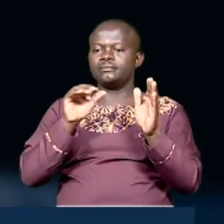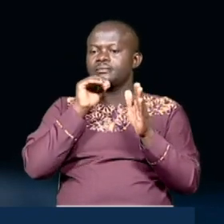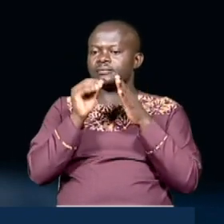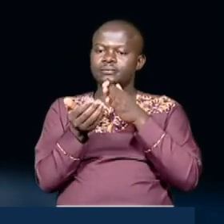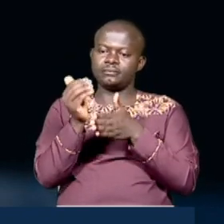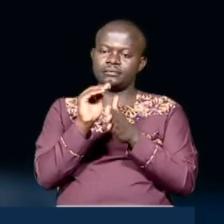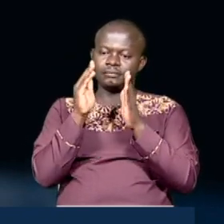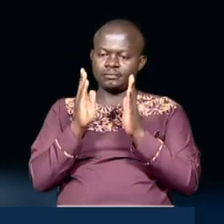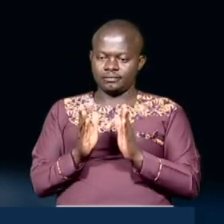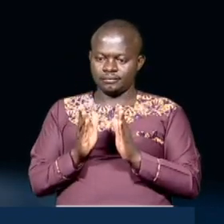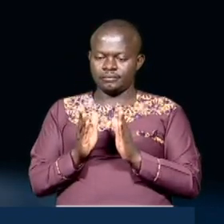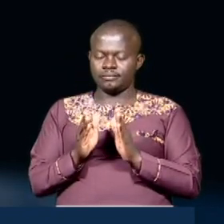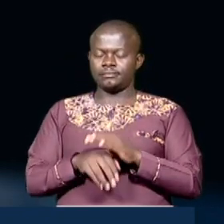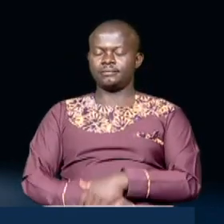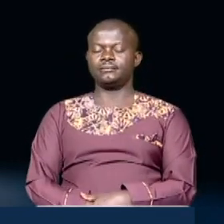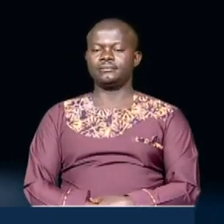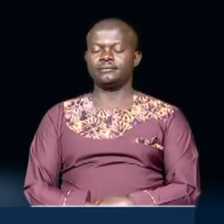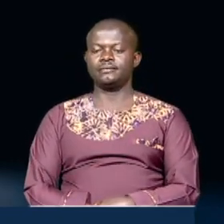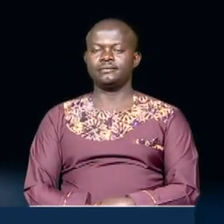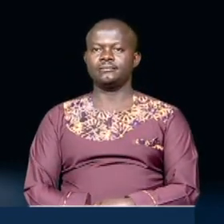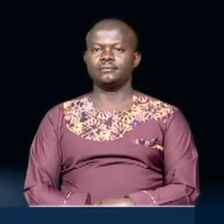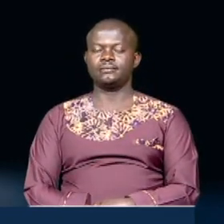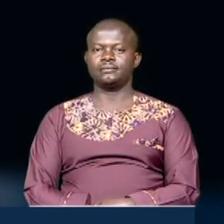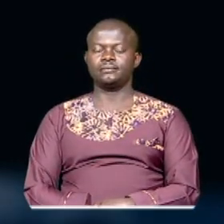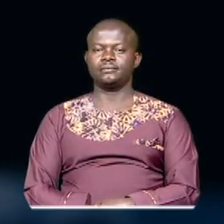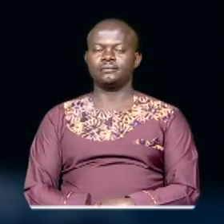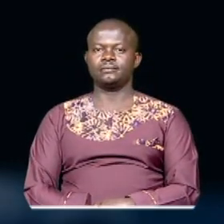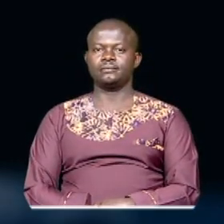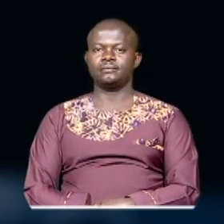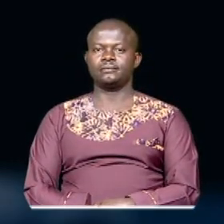n'abahesha b'inkiko batarabumwuga Calixte Kaberuka mu mujyi wa Kigali.